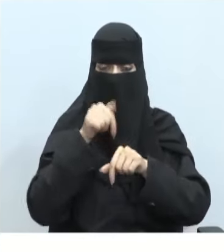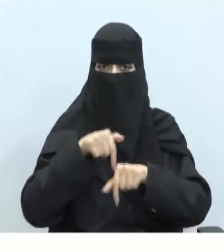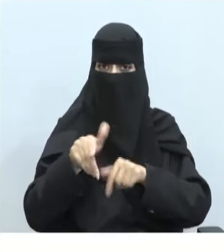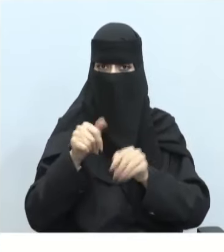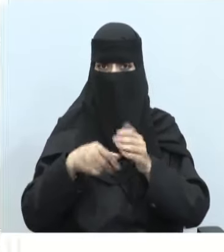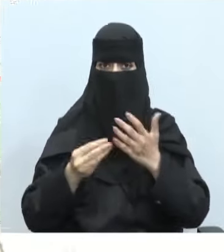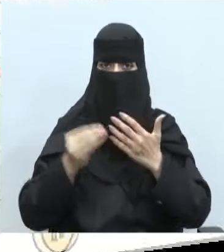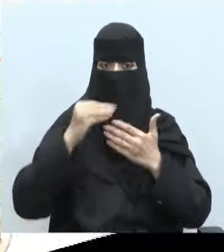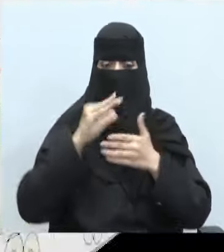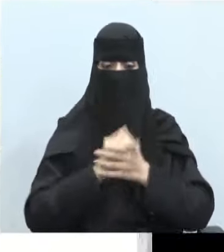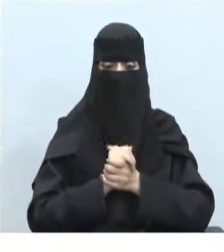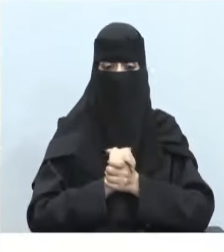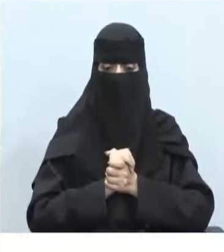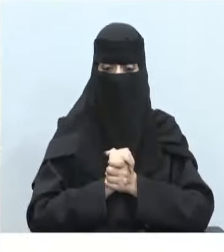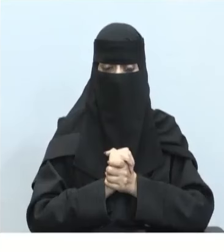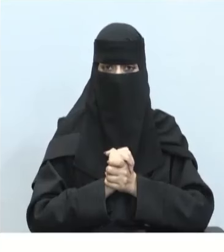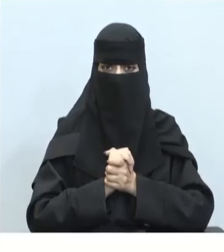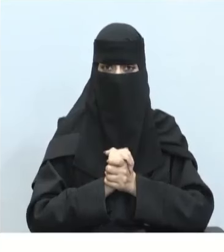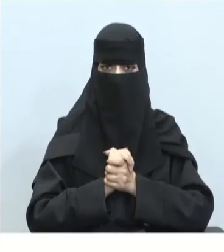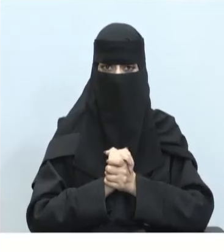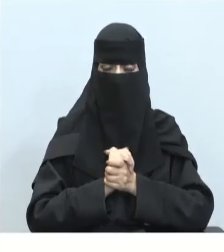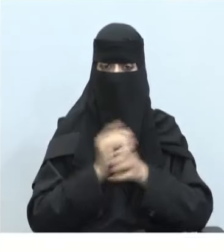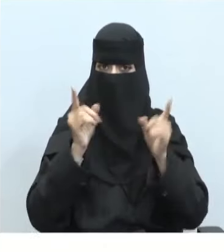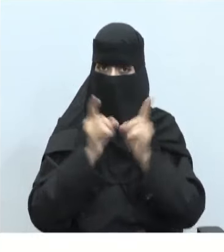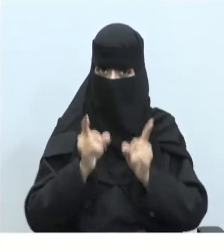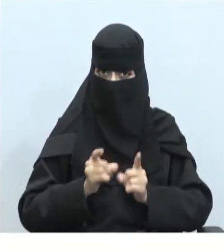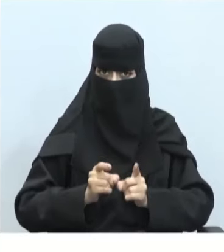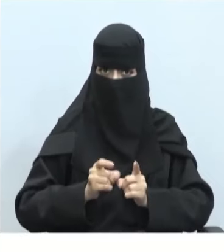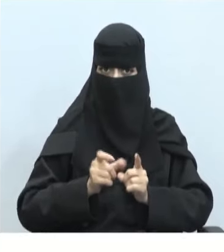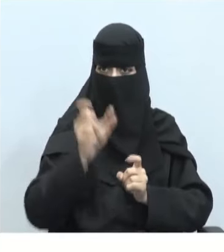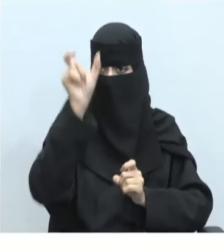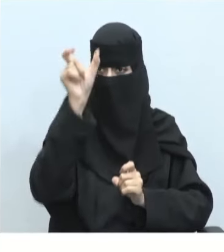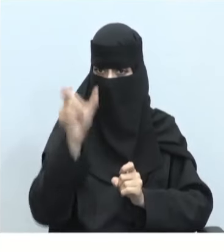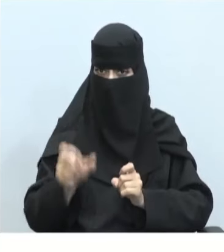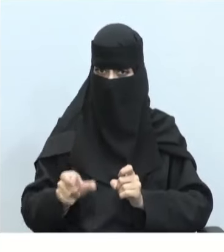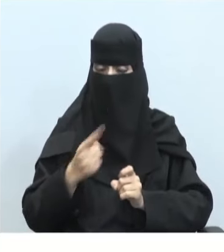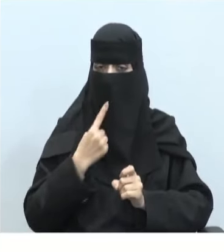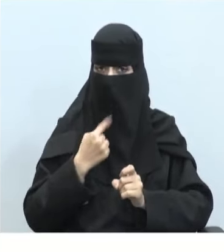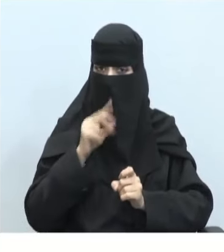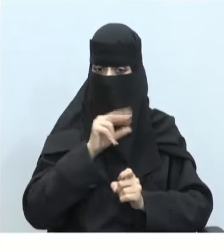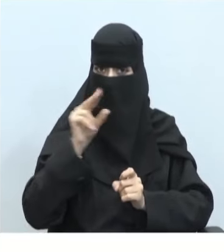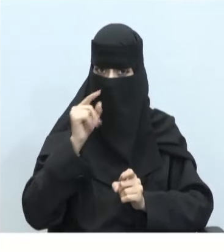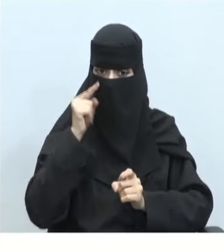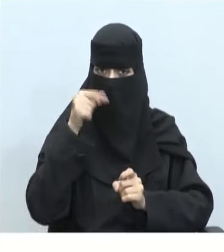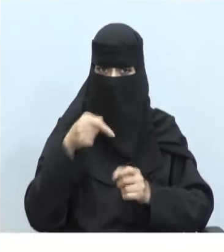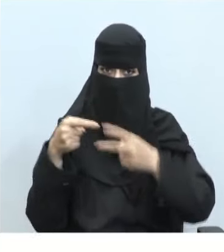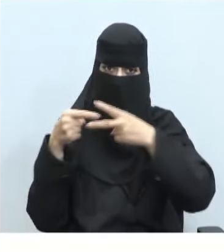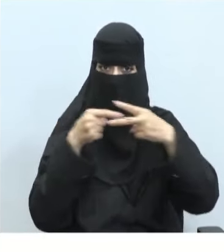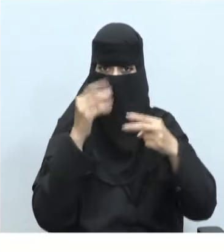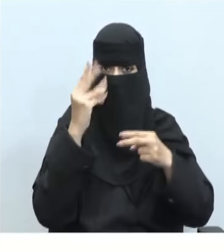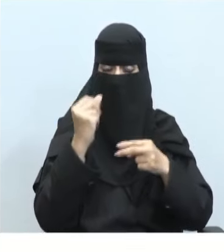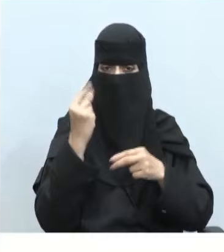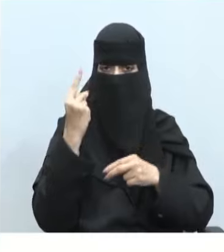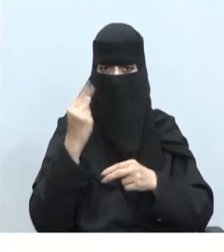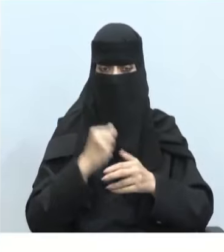في الخطوات حدد الصف المطلوب كما يشير اليه السهم رقم